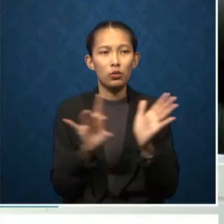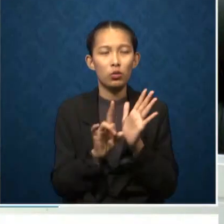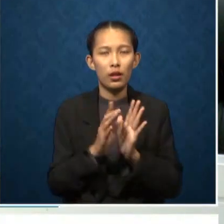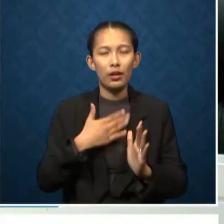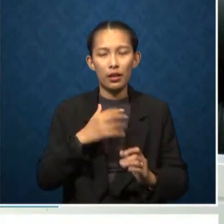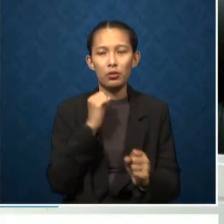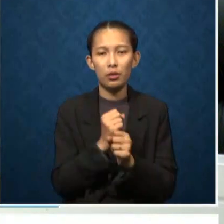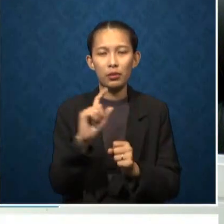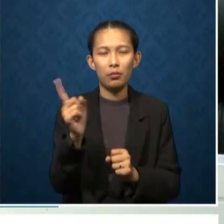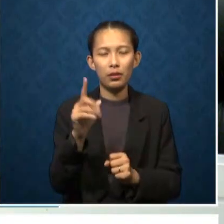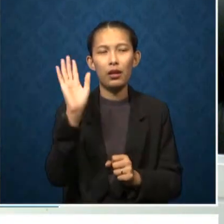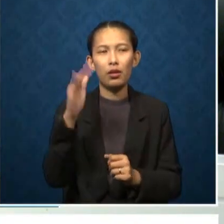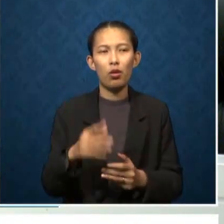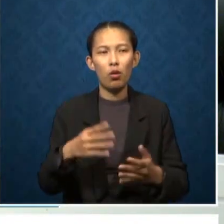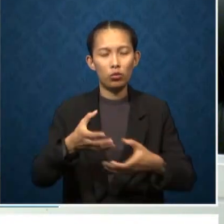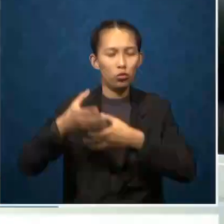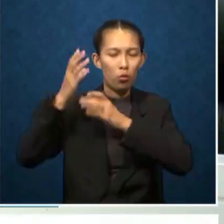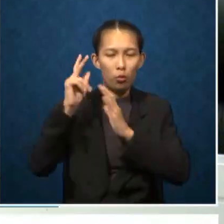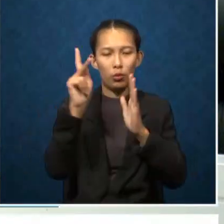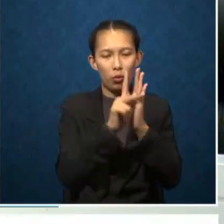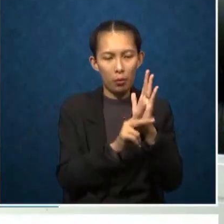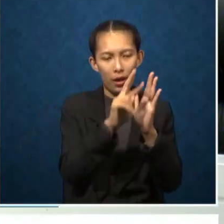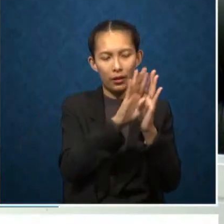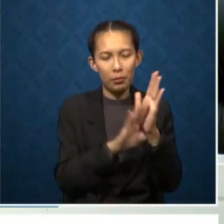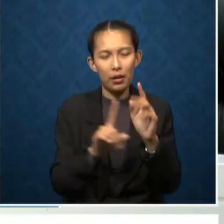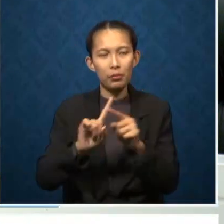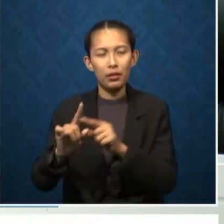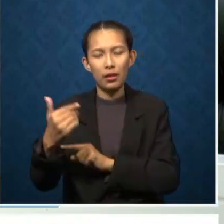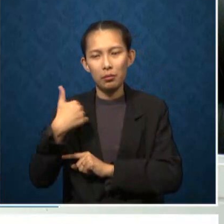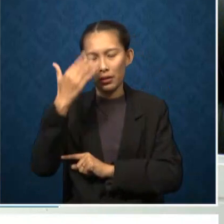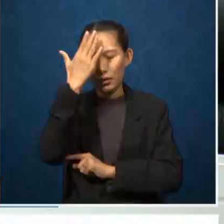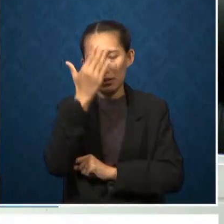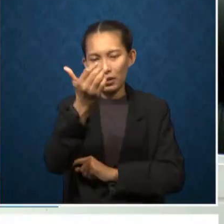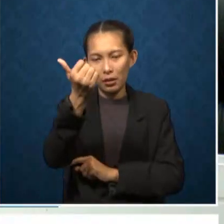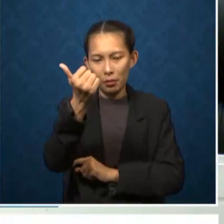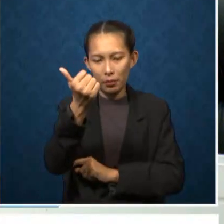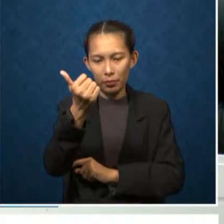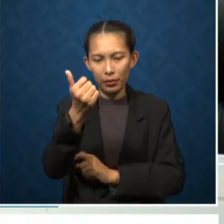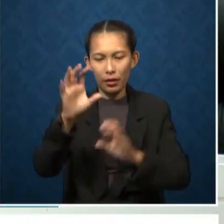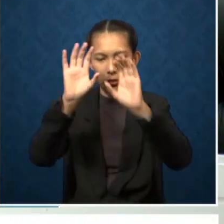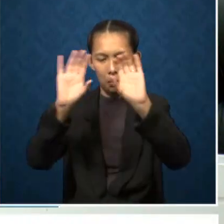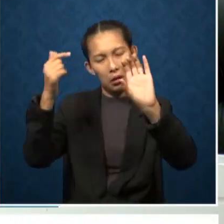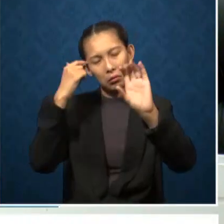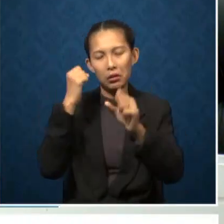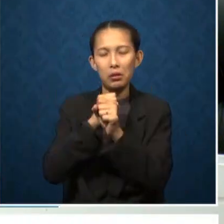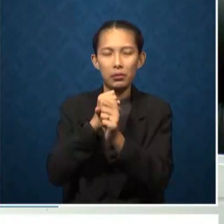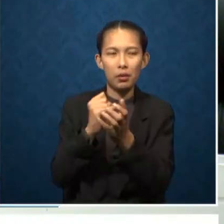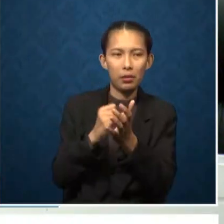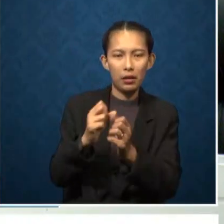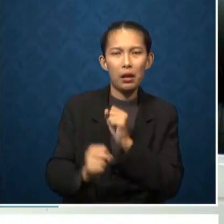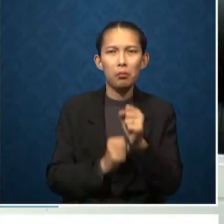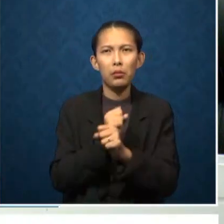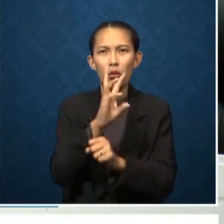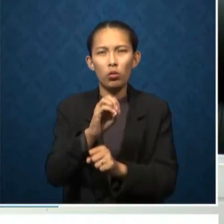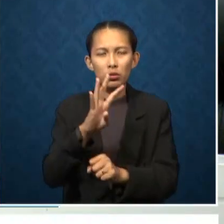ในเรื่องนี้คือเรื่องของการทบทวนกฎหมายกฎระเบียบนะคะเพื่อจะทำให้หน่วยงานภาครัฐมีความยืดหยุ่นนะคะในปี64เรามีการศึกษา